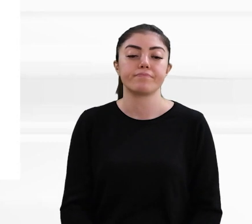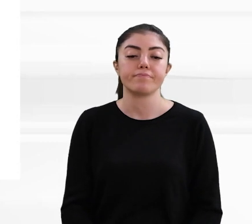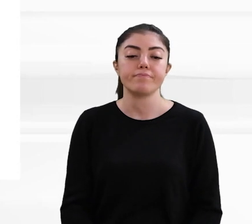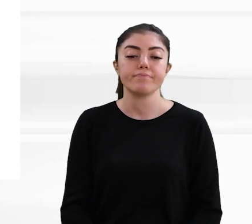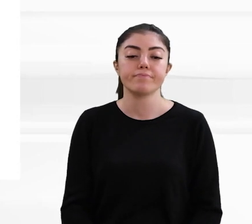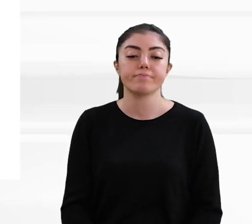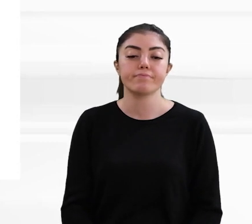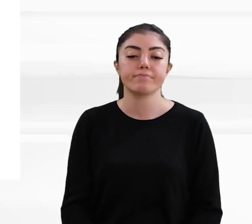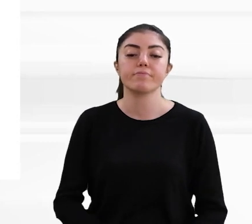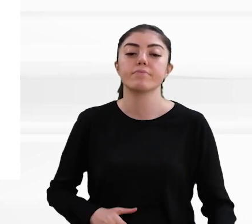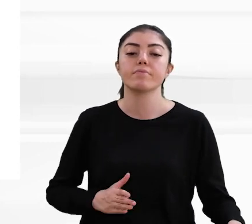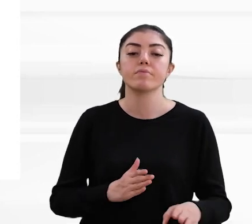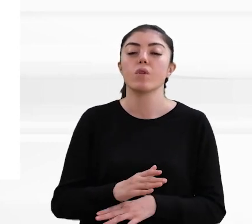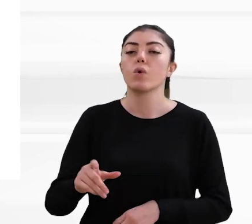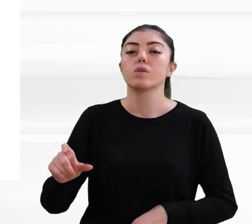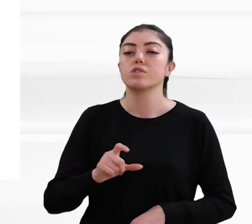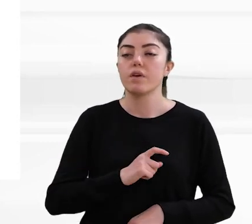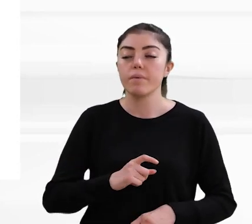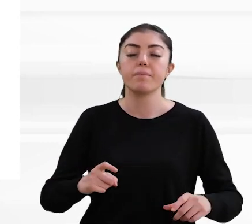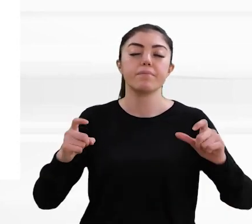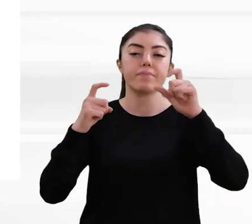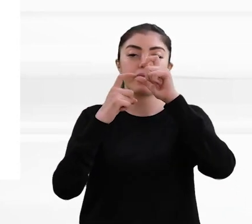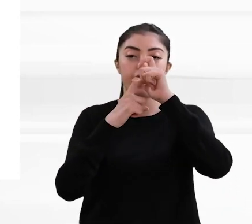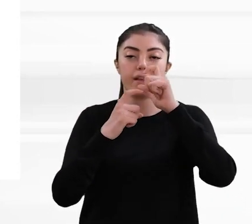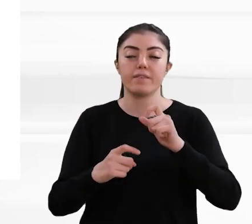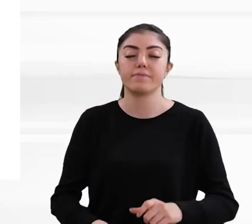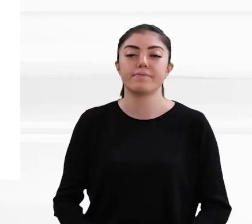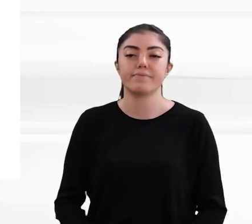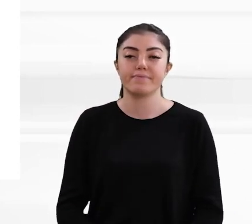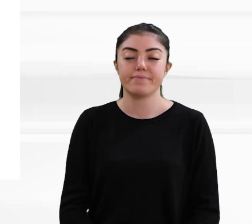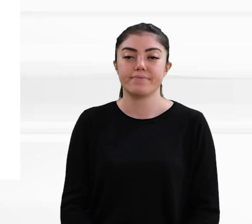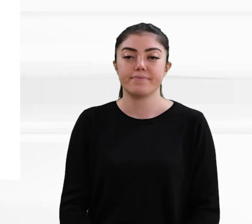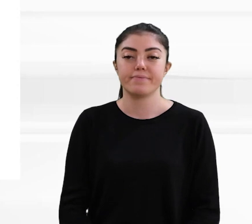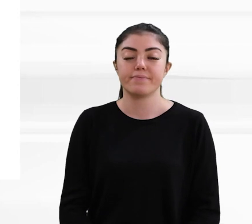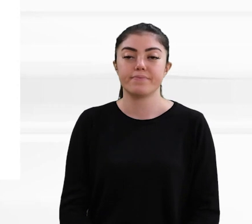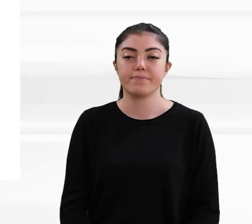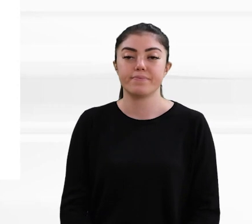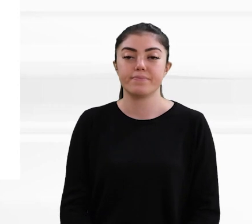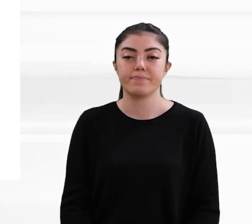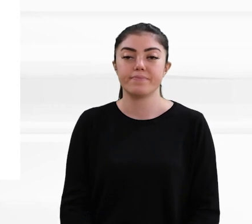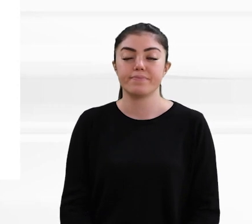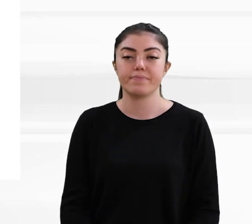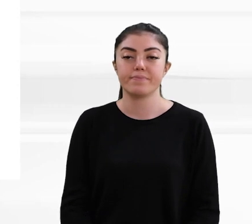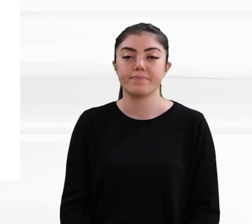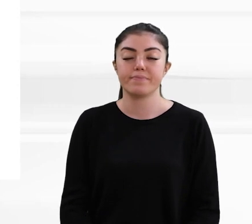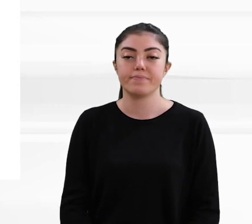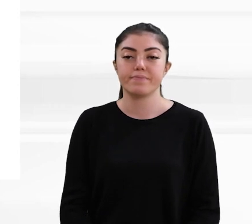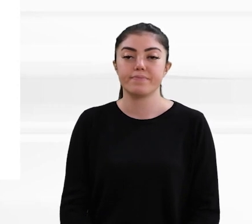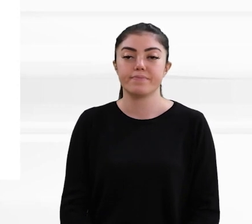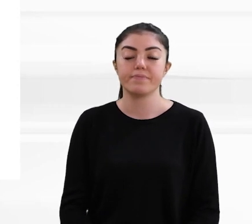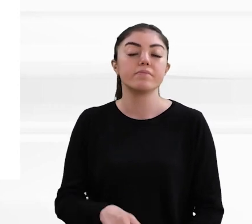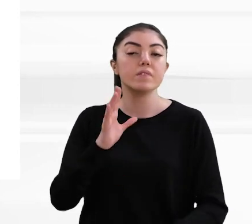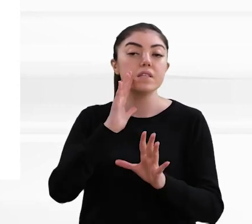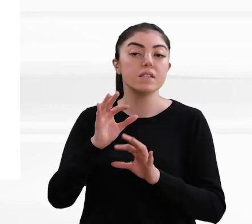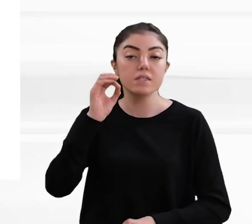kalp atış hızını azaltır hangisi düş olması bekleniyor dedi işin doğrusu yağımız Ee seçeneği 29